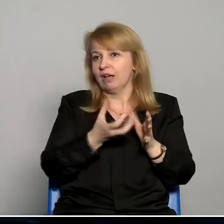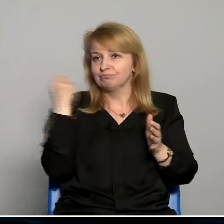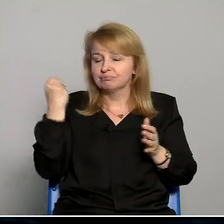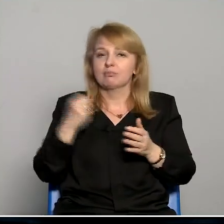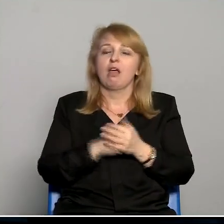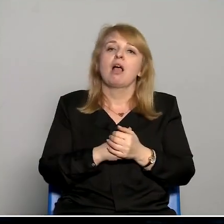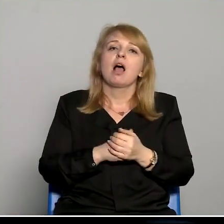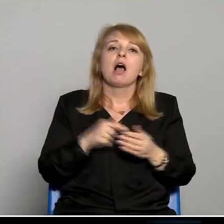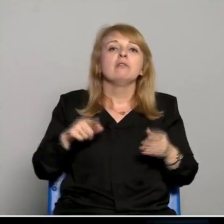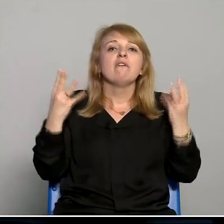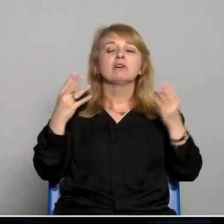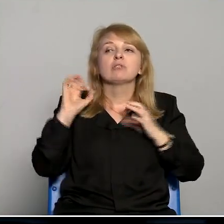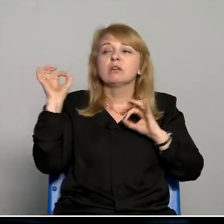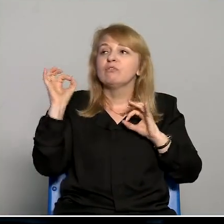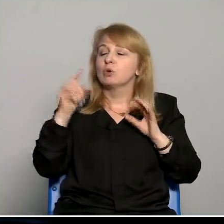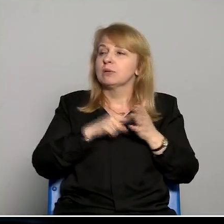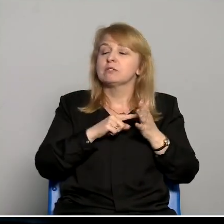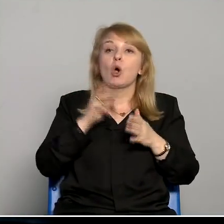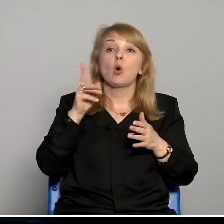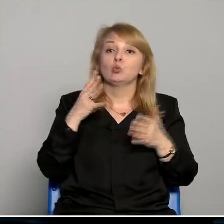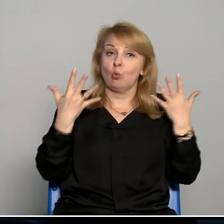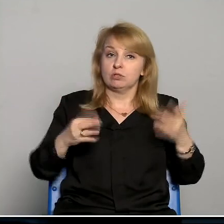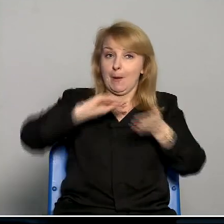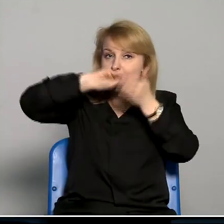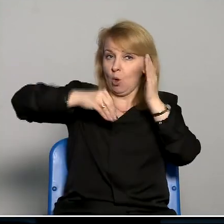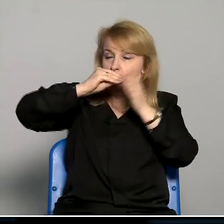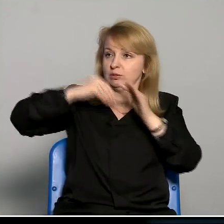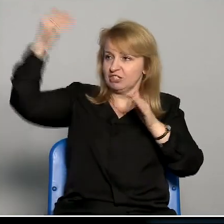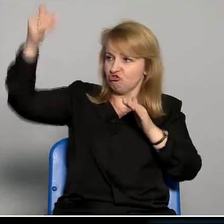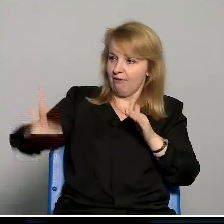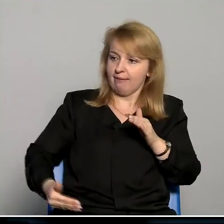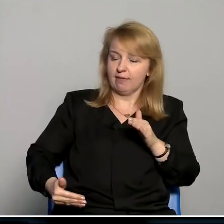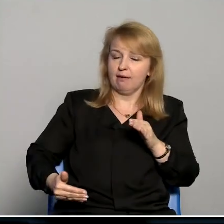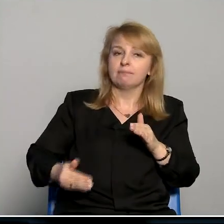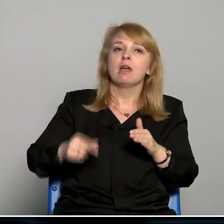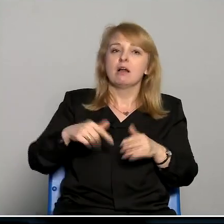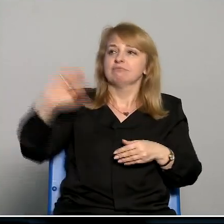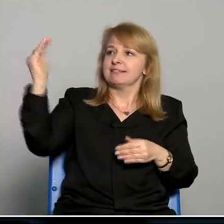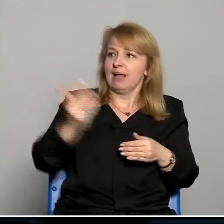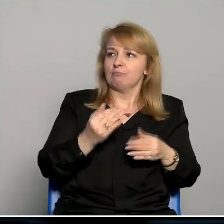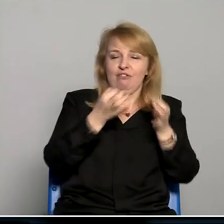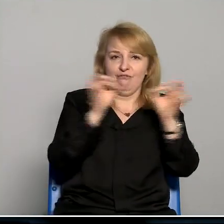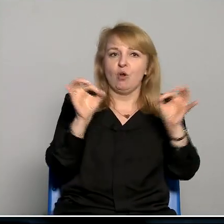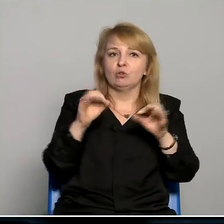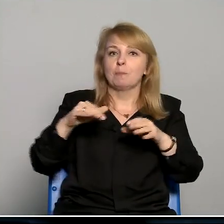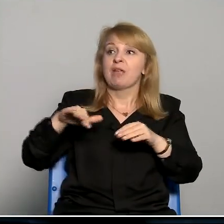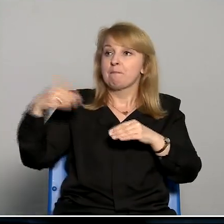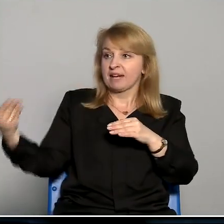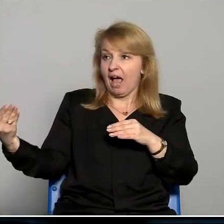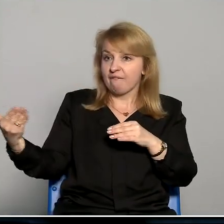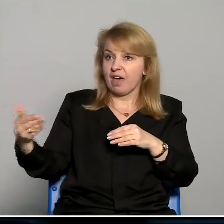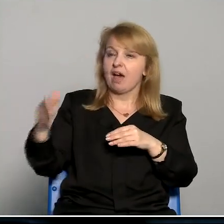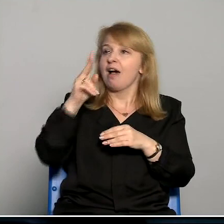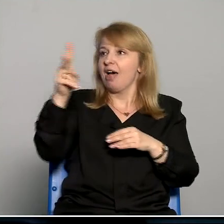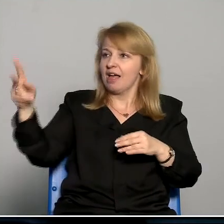ważna informacja. Wszyscy z Państwa, którzy chcą podpisać się na tej ściance, zapraszam. Prawa strona jest dla Państwa.